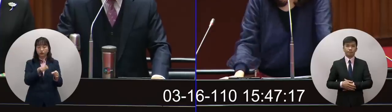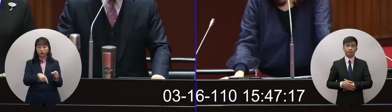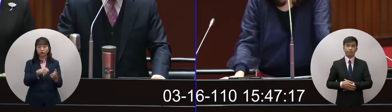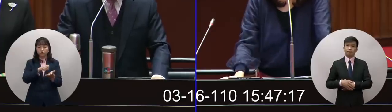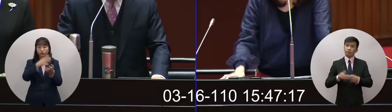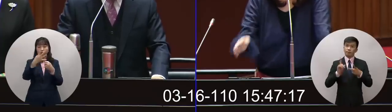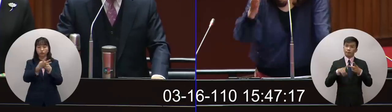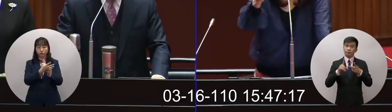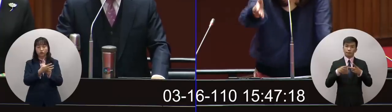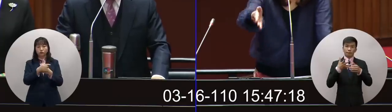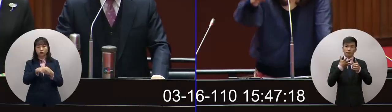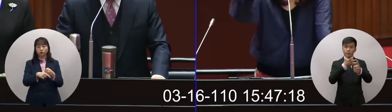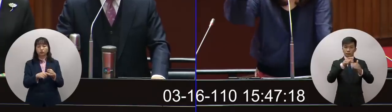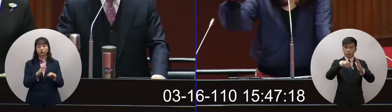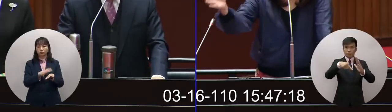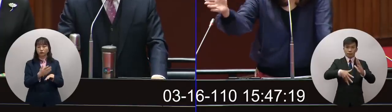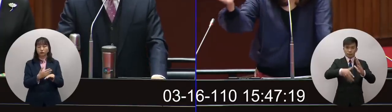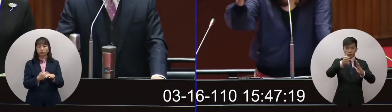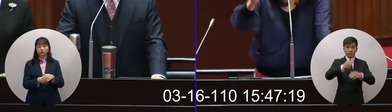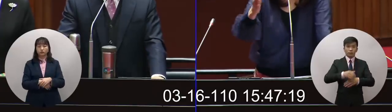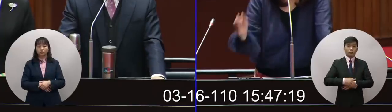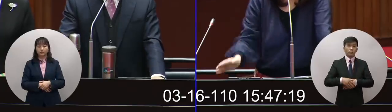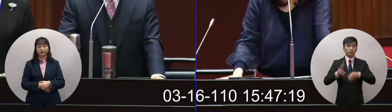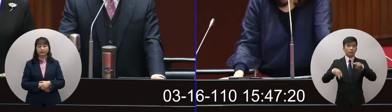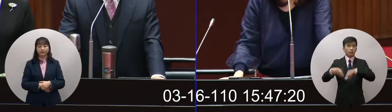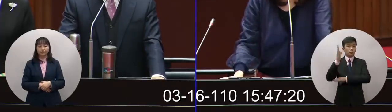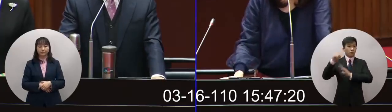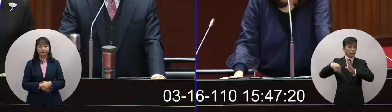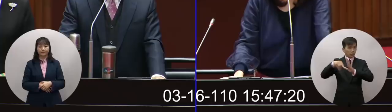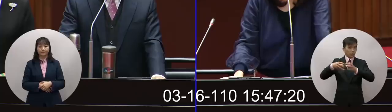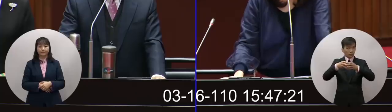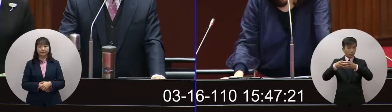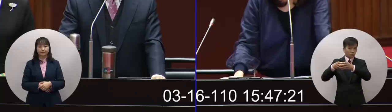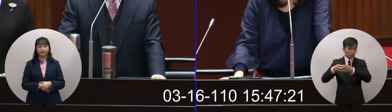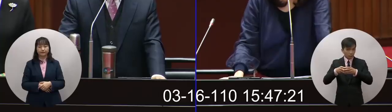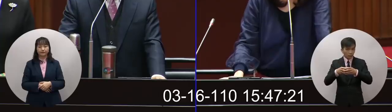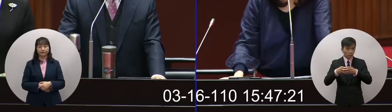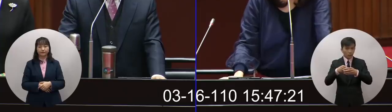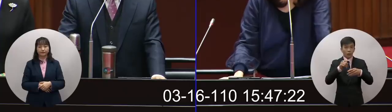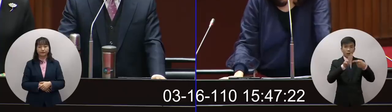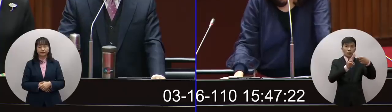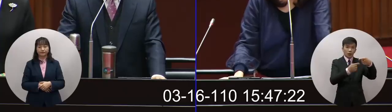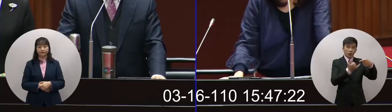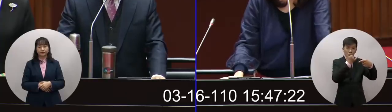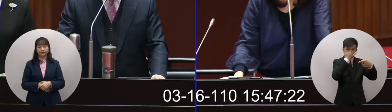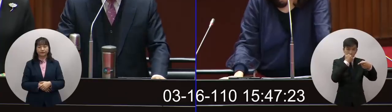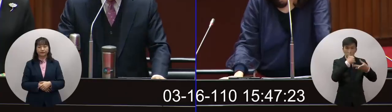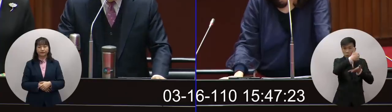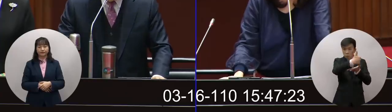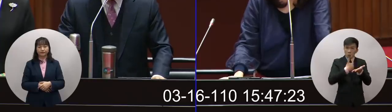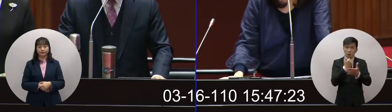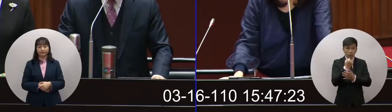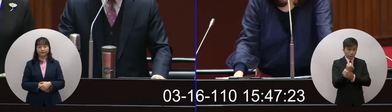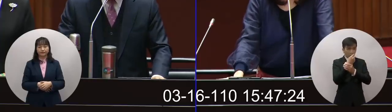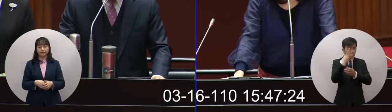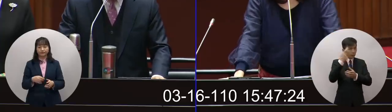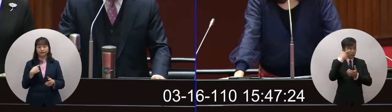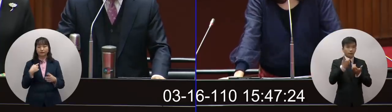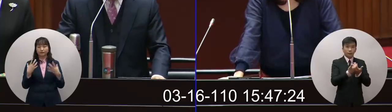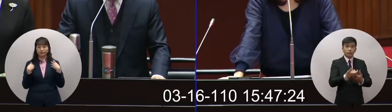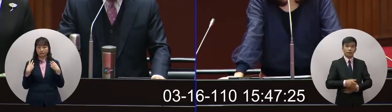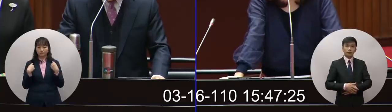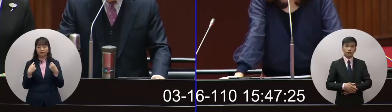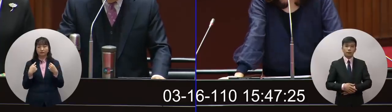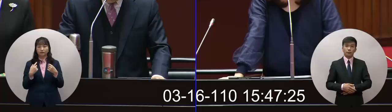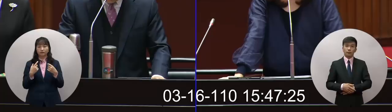题，请问院长，您所带领的执政团队支持进口莱猪还是反对进口莱猪？ 我们一直